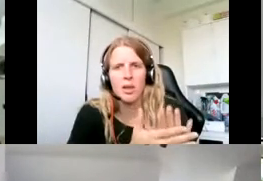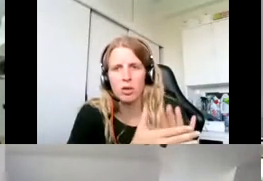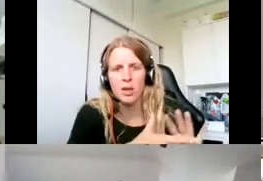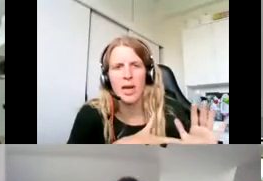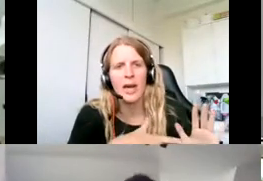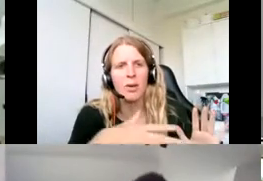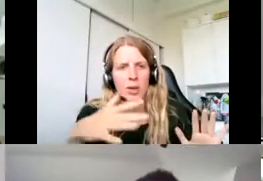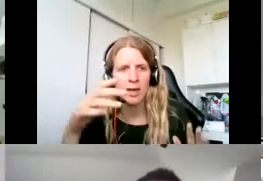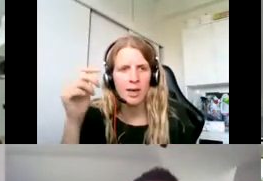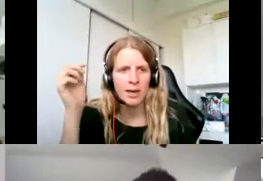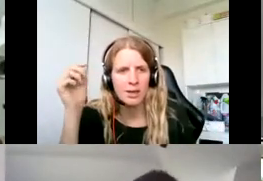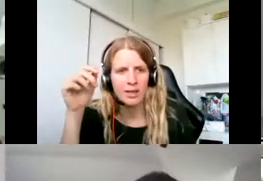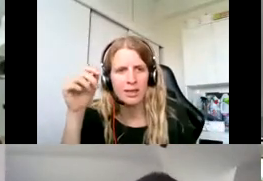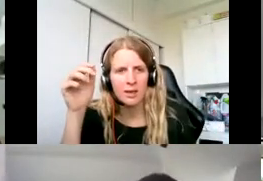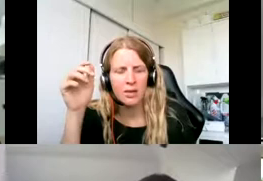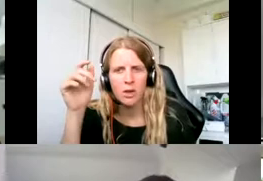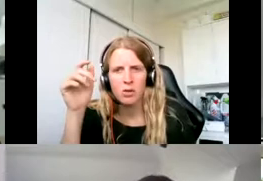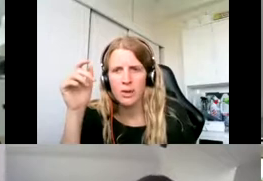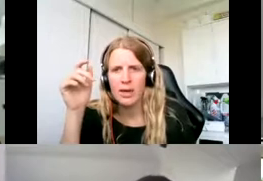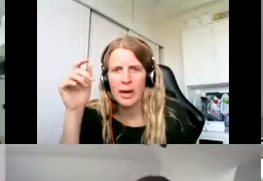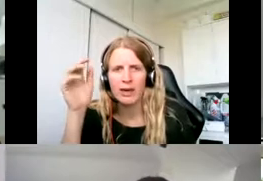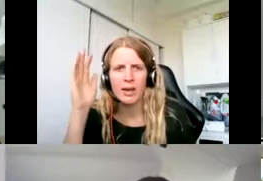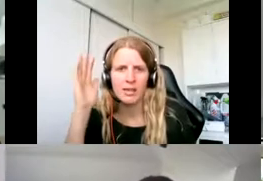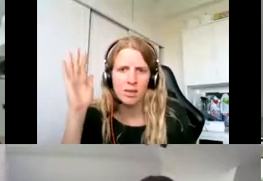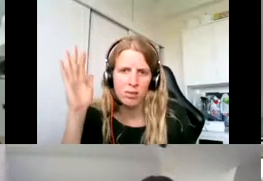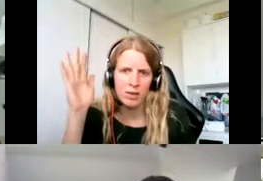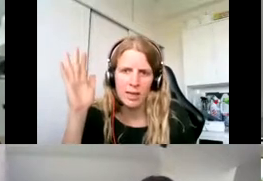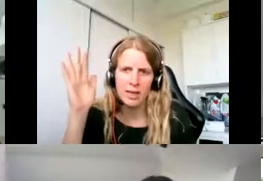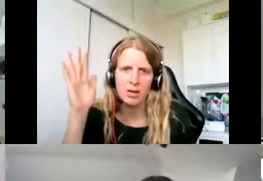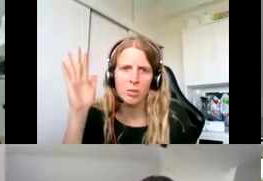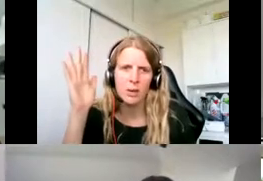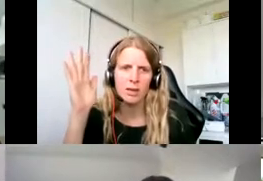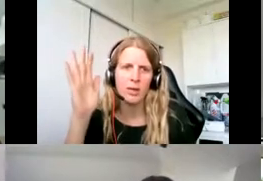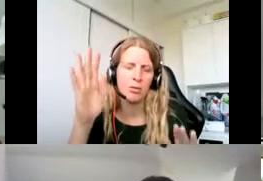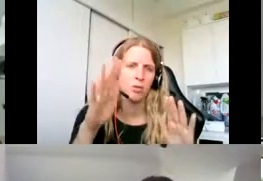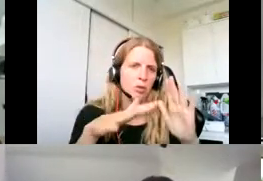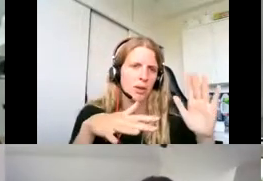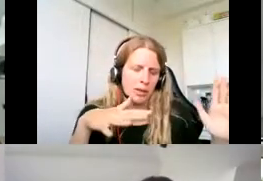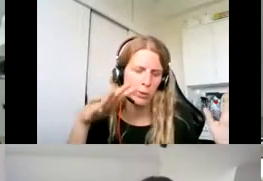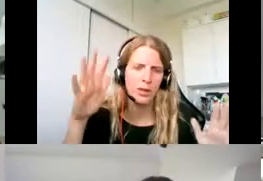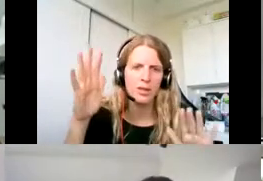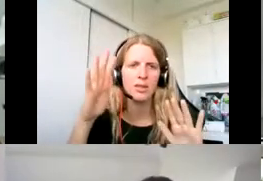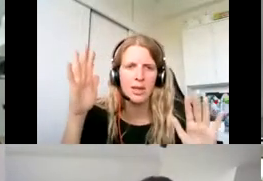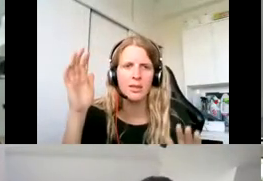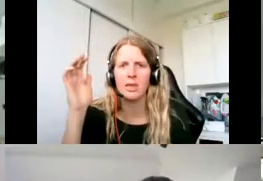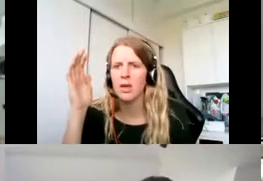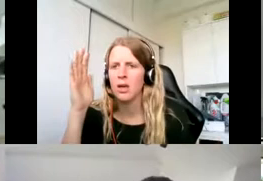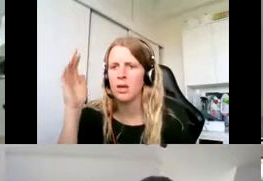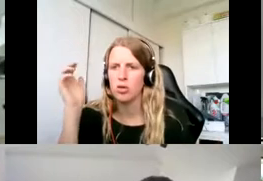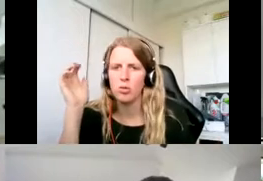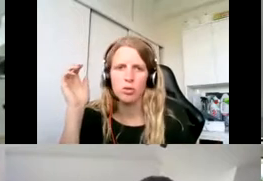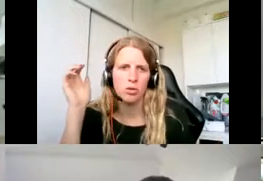een stabiele groep die een hele week daar staat, zodat je eigenlijk exact kunt nagaan wie dat moet gecontacteerd worden als